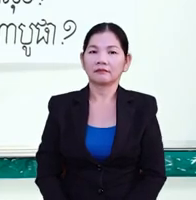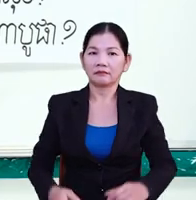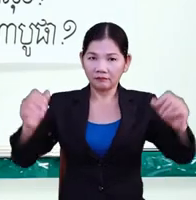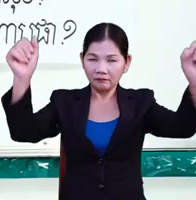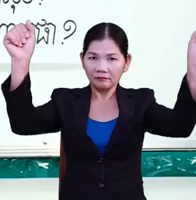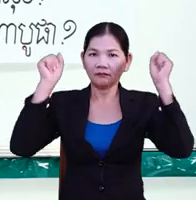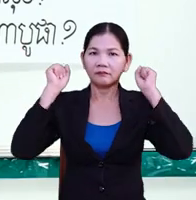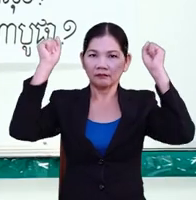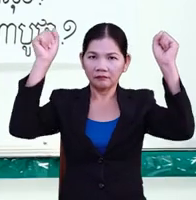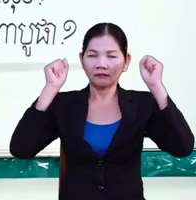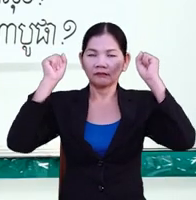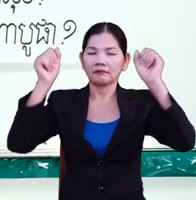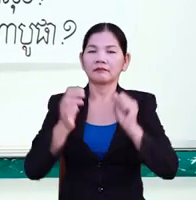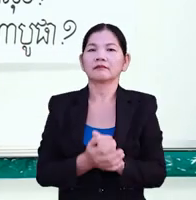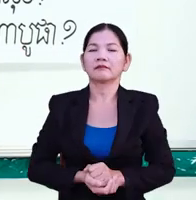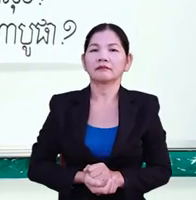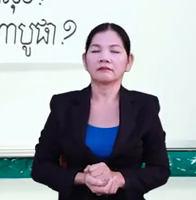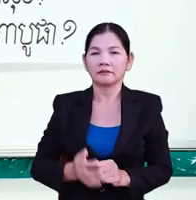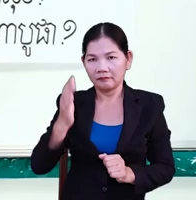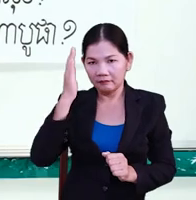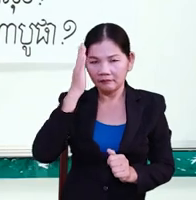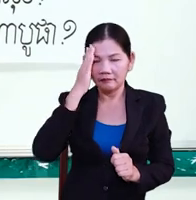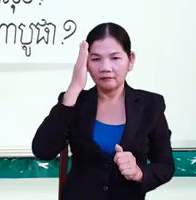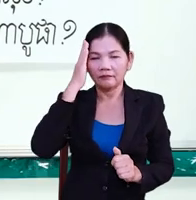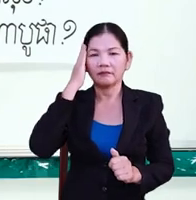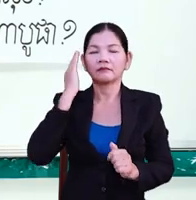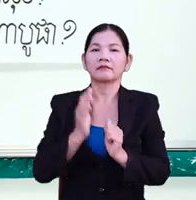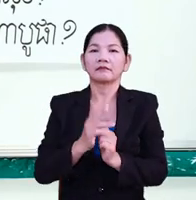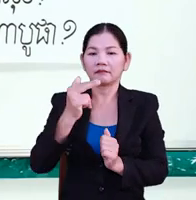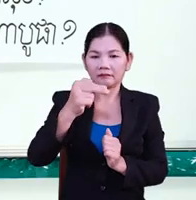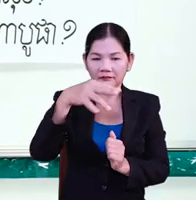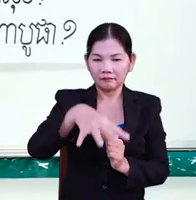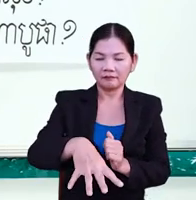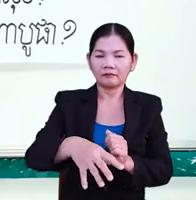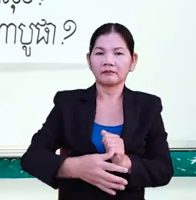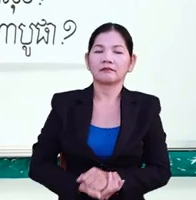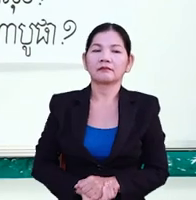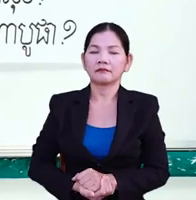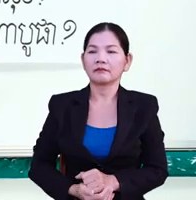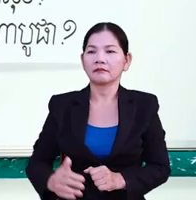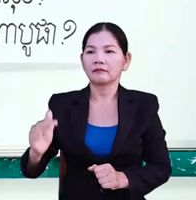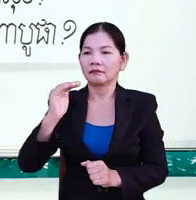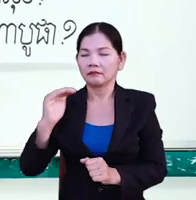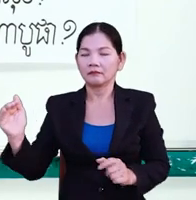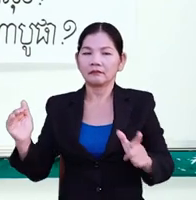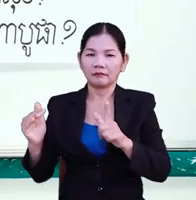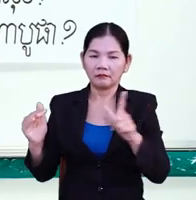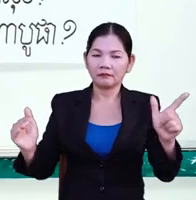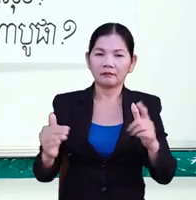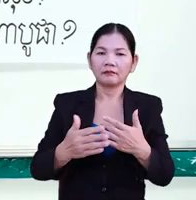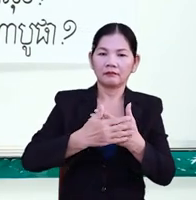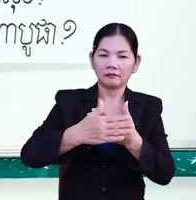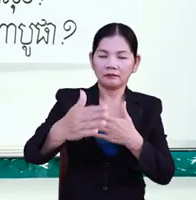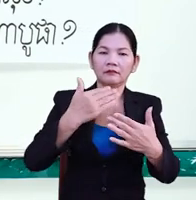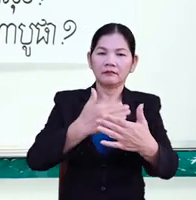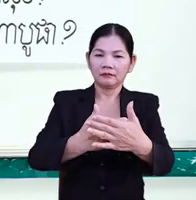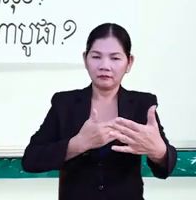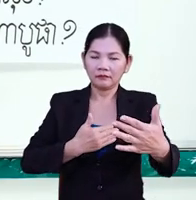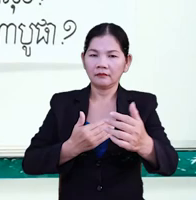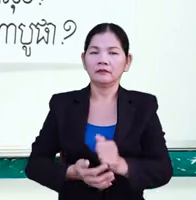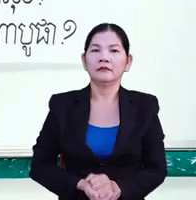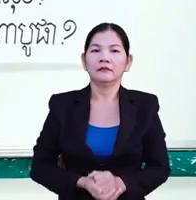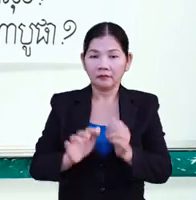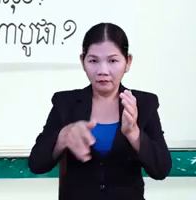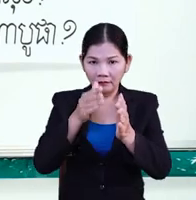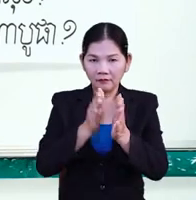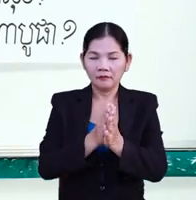ហាត់ប្រាណប៉ុន្តែគឺយើងចាយើងក៏ចេះអំពីទីតាំងផងដែរចាឆ្វេងស្ដាំចាមុខក្រោយនៅកូនណា